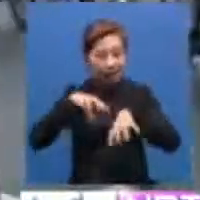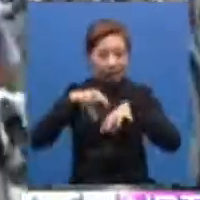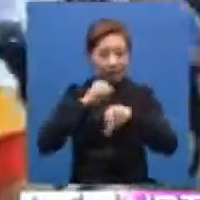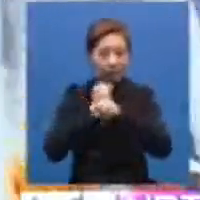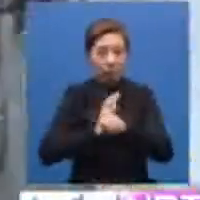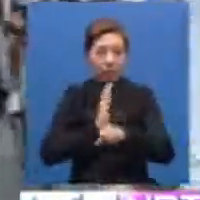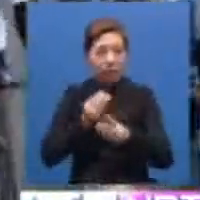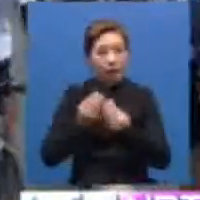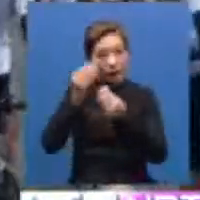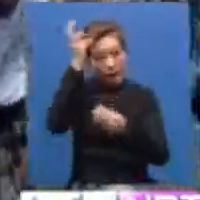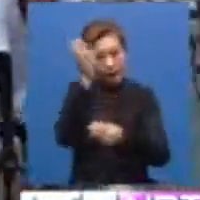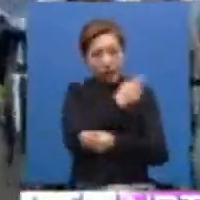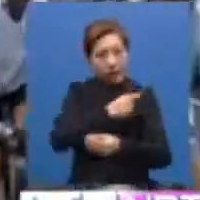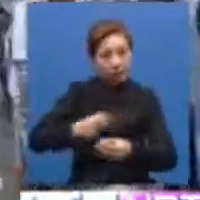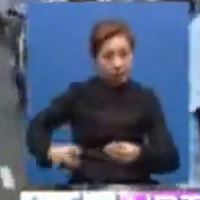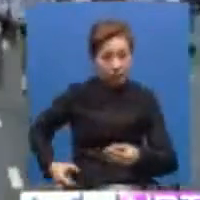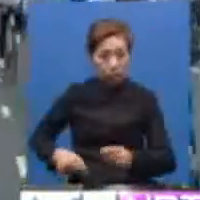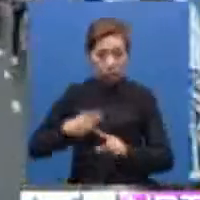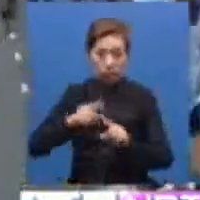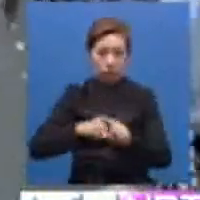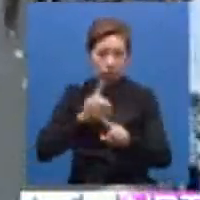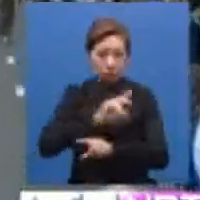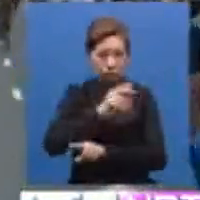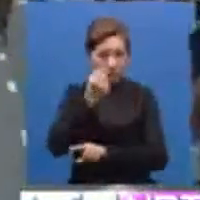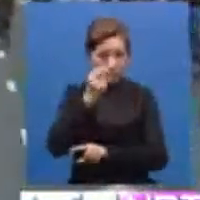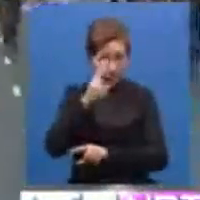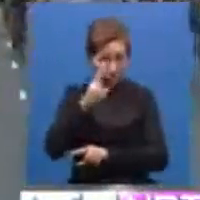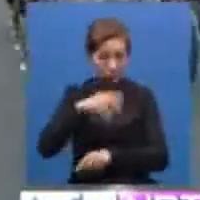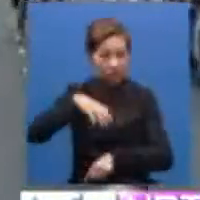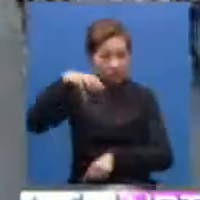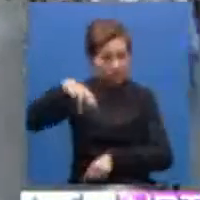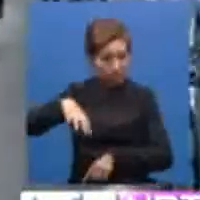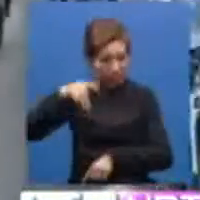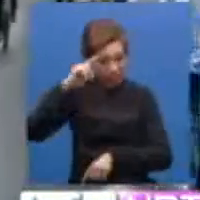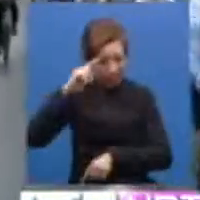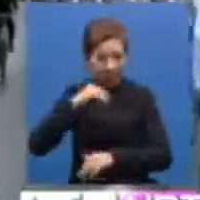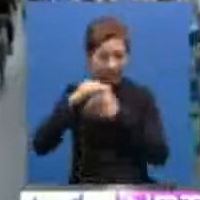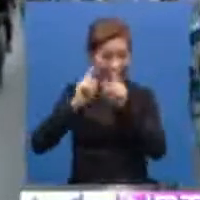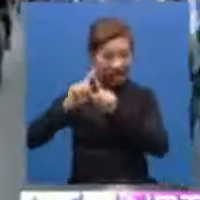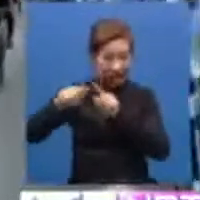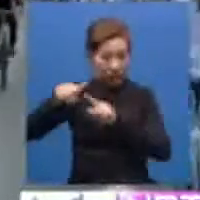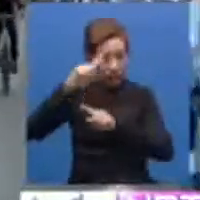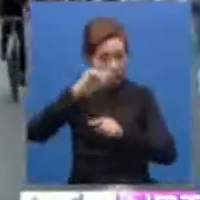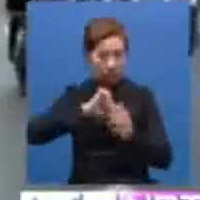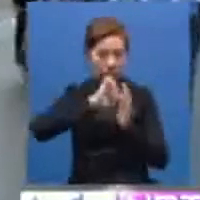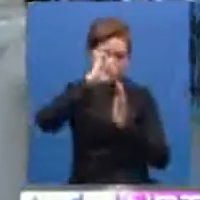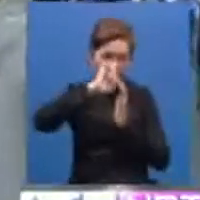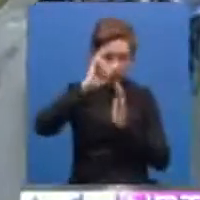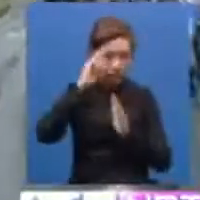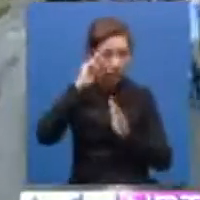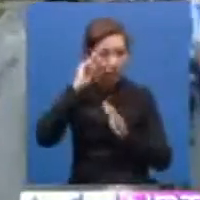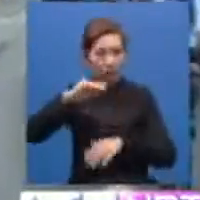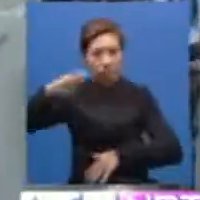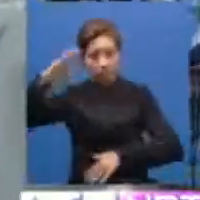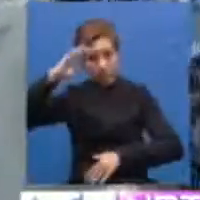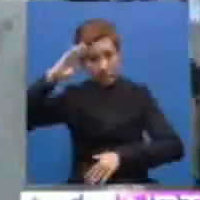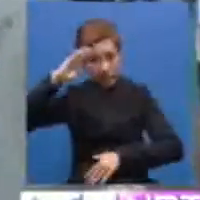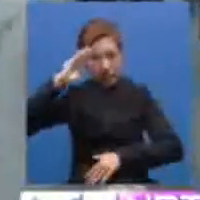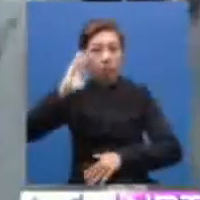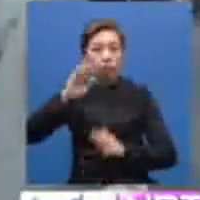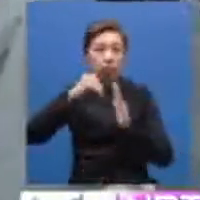12สิงหามหาราชินีซึ่งสำนักงานพัฒนาพิงคนครร่วมกับจังหวัดเชียงใหม่และมณฑลทหารบกที่